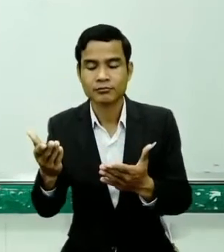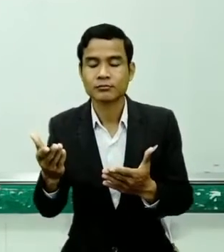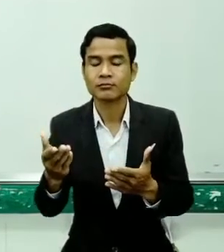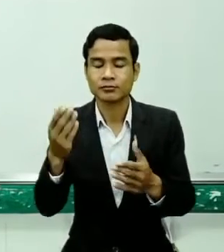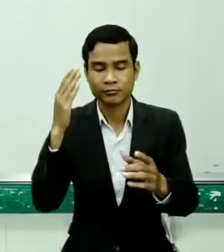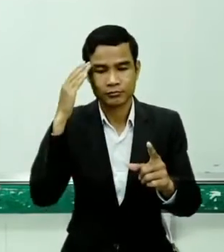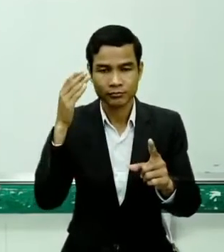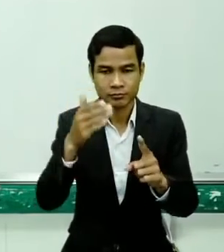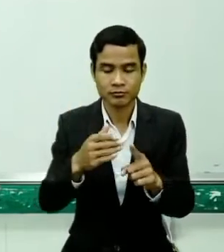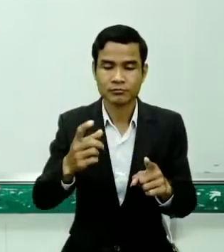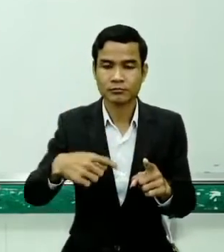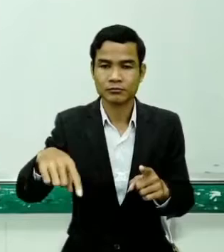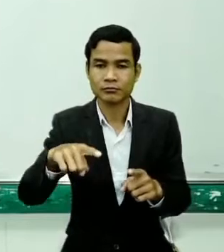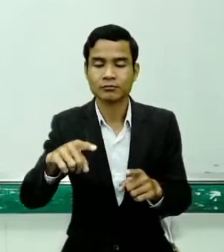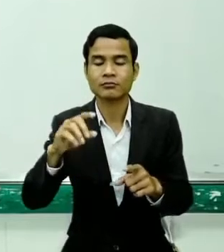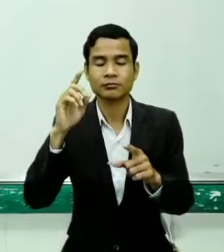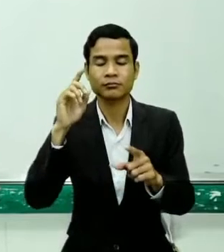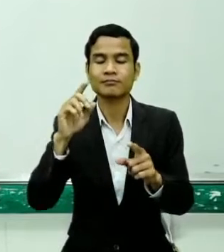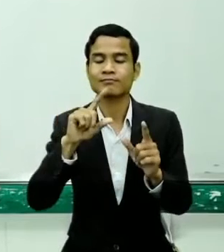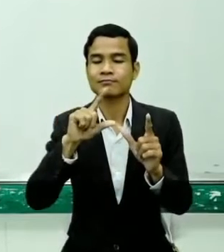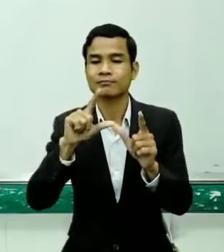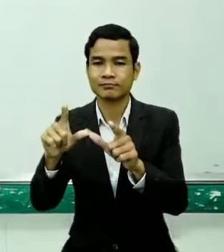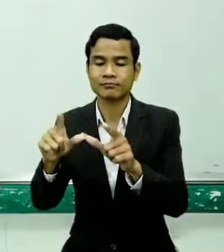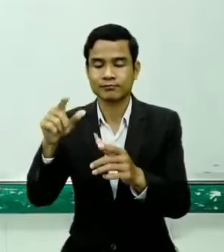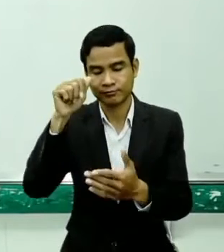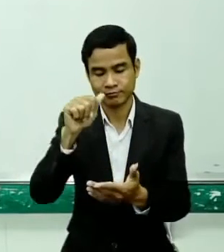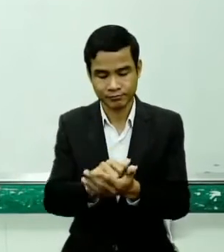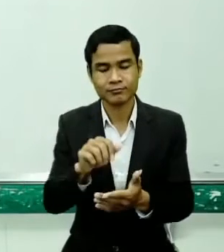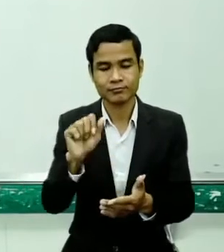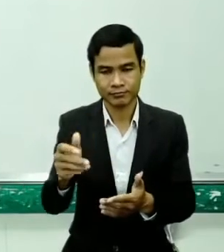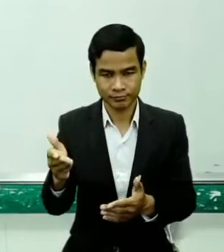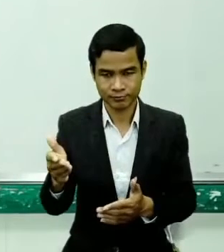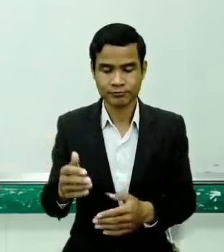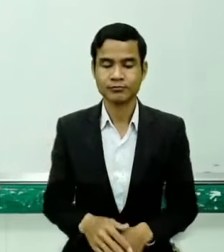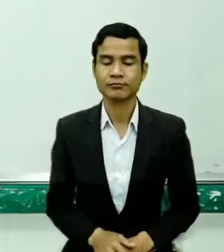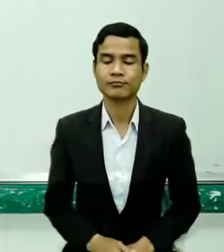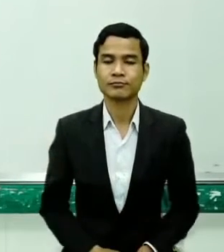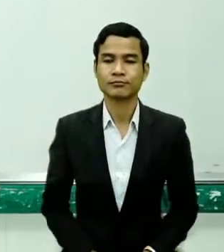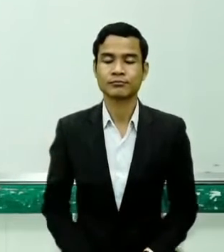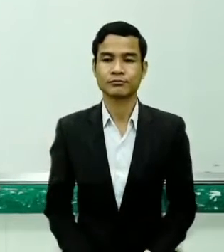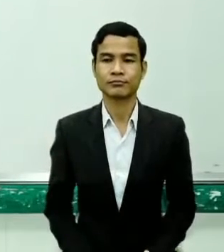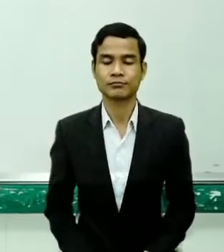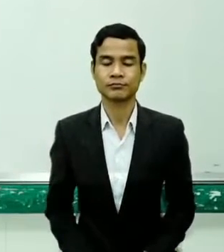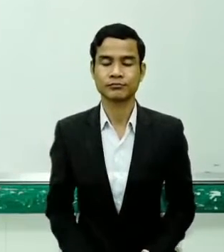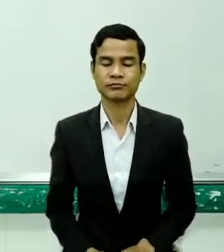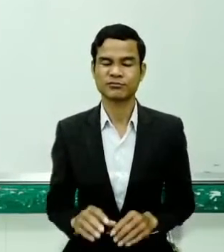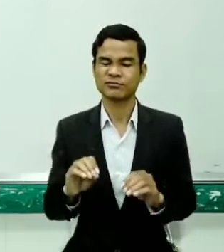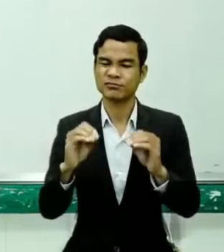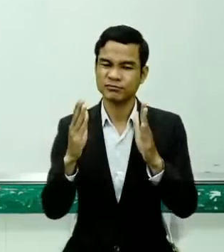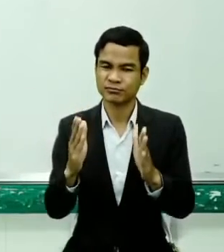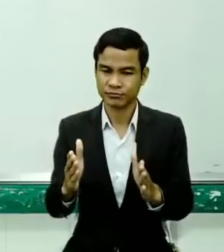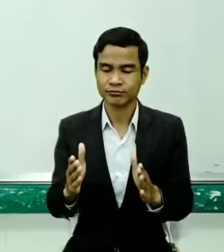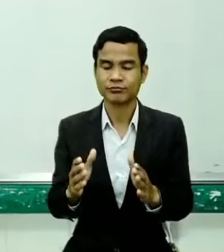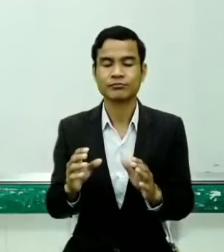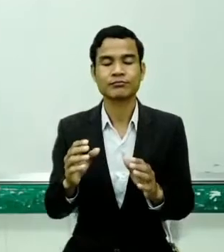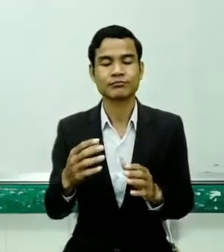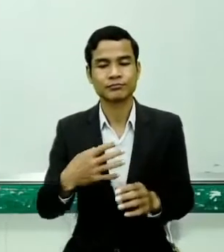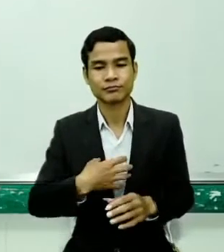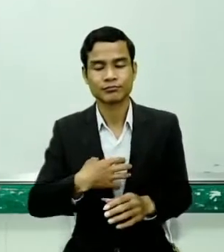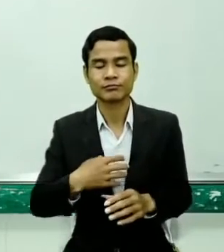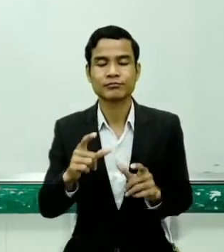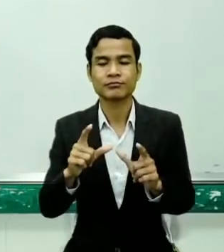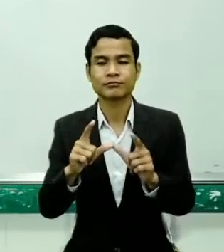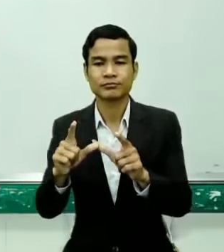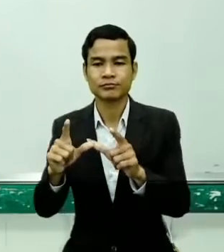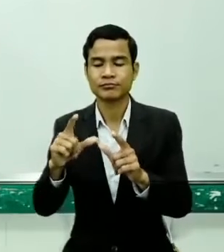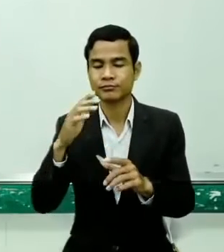ói cụ đau được bỏ dương chứ ban xâm rạch chả chẳng mơ bỡ đôi chứ nè khu chẳng thể lên